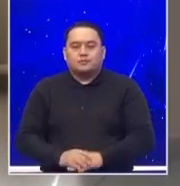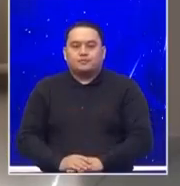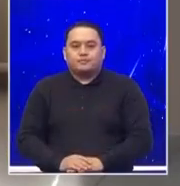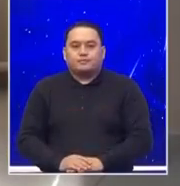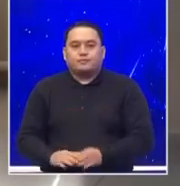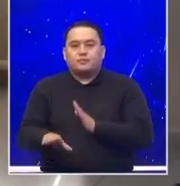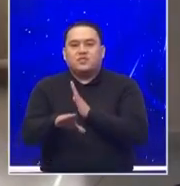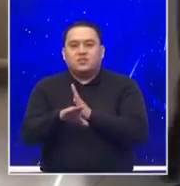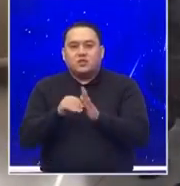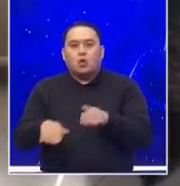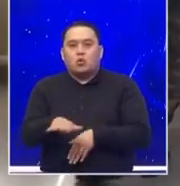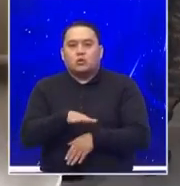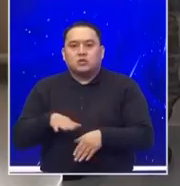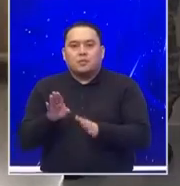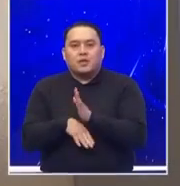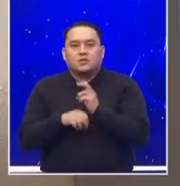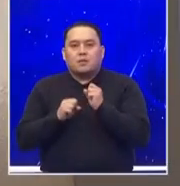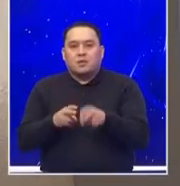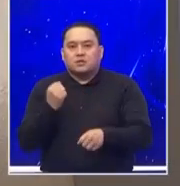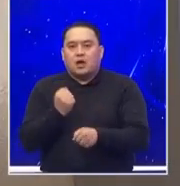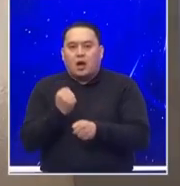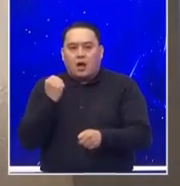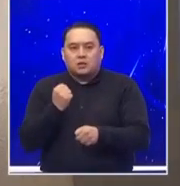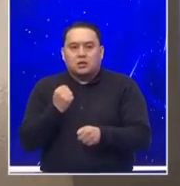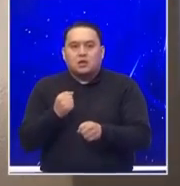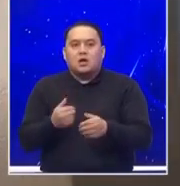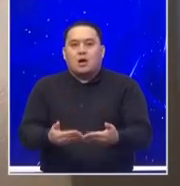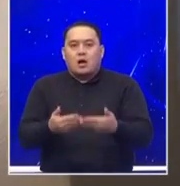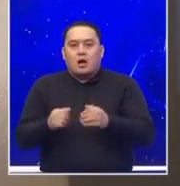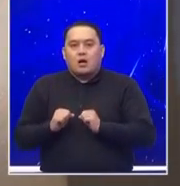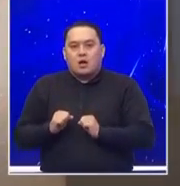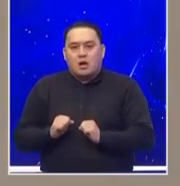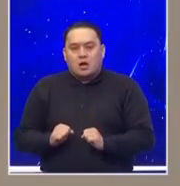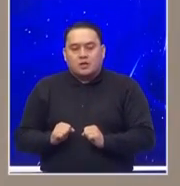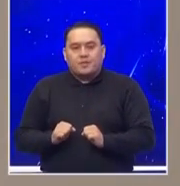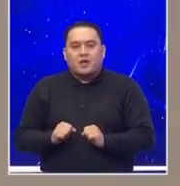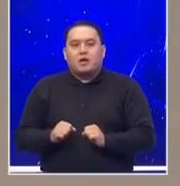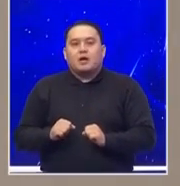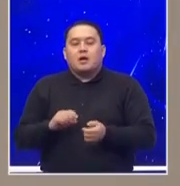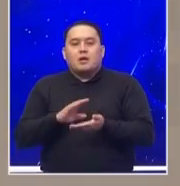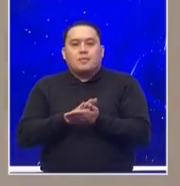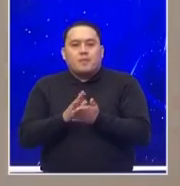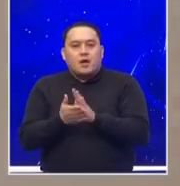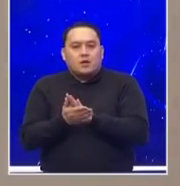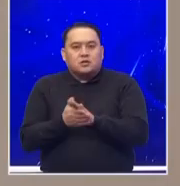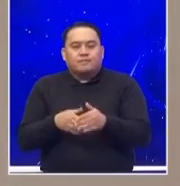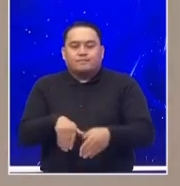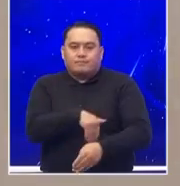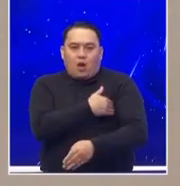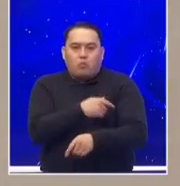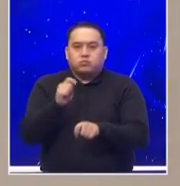Сайлау учаскелеріндегі қауіпсіздік шаралары қатаң. Ғимарат іші алдын ала залалсыздандырылды. Кіреберісте барлығы дене ыстығын